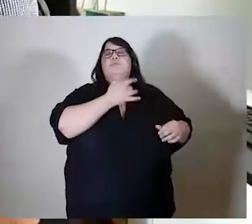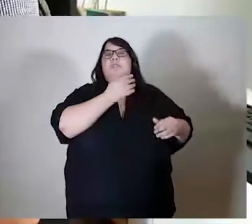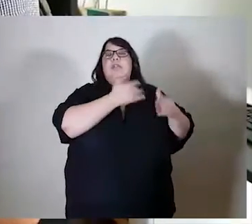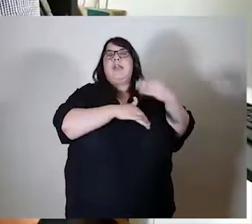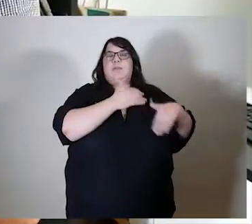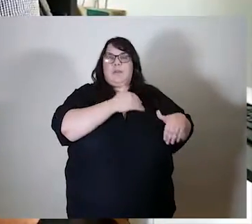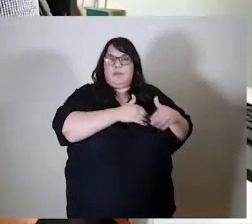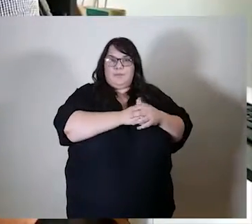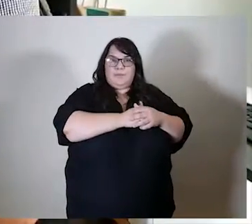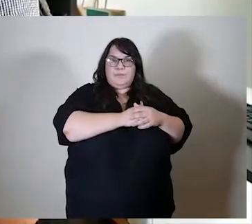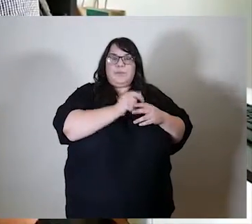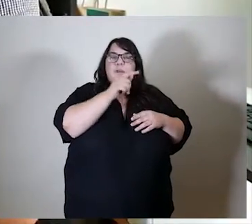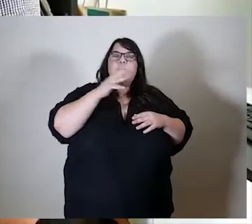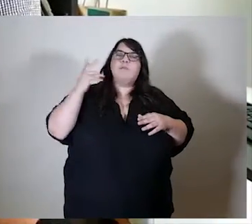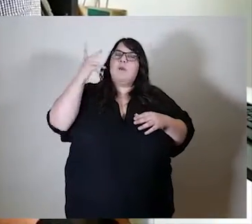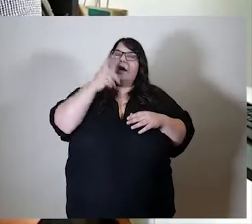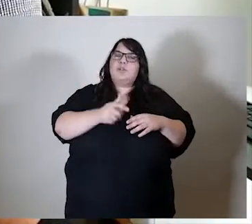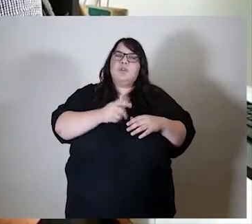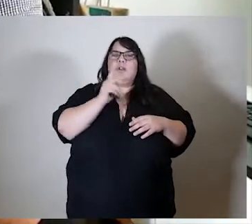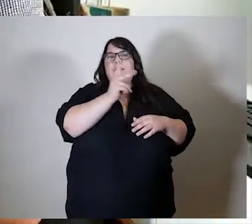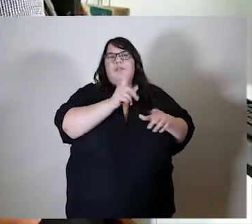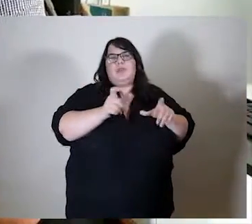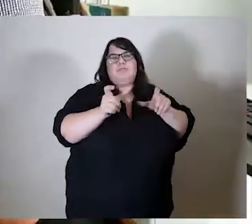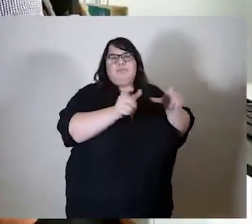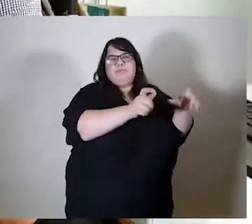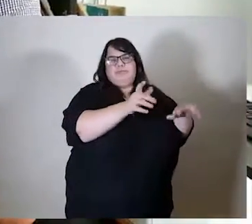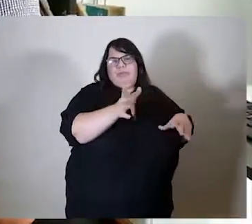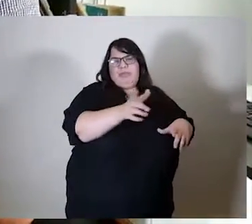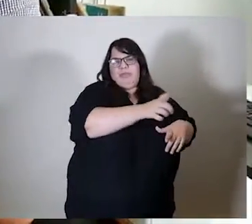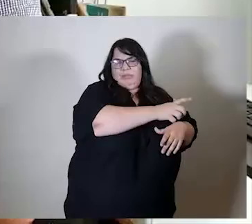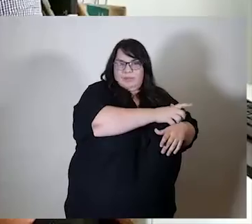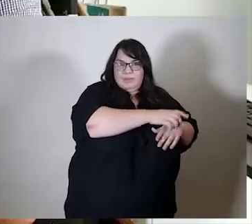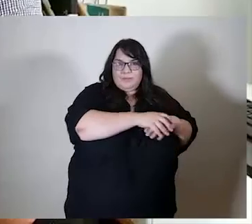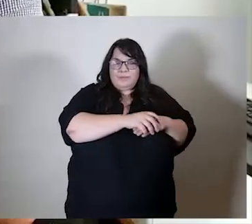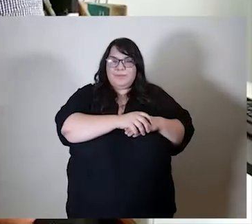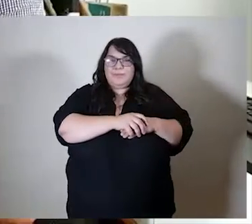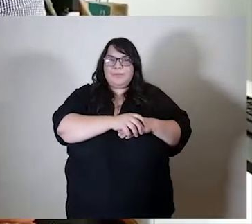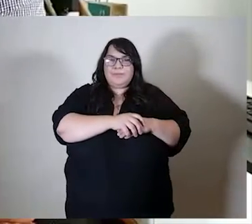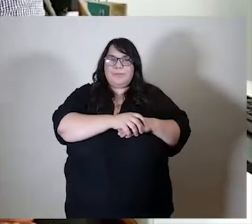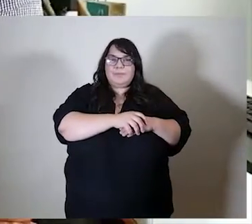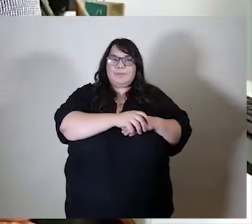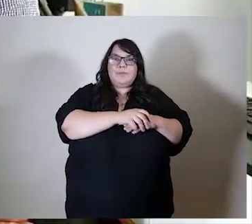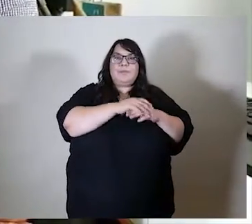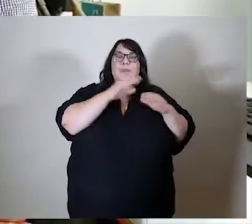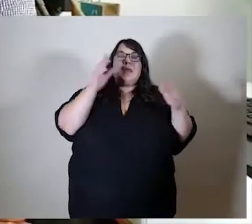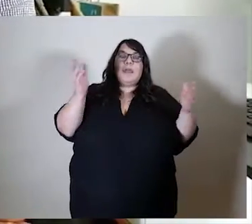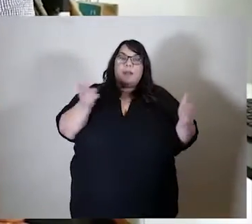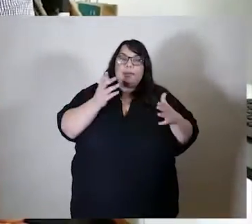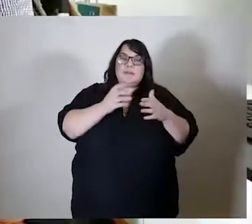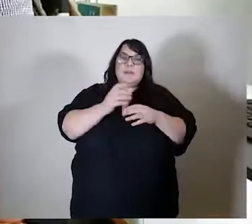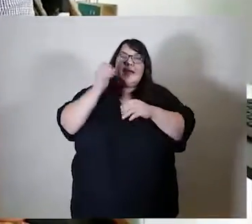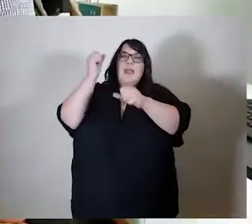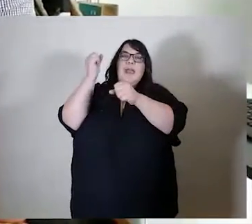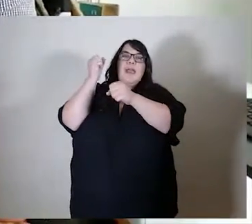πρόσωπα με ψυχική αναπηρία, τα οποία βρίσκονται μέχρι τώρα στο κοινωνικό περιθώριο. Εάν